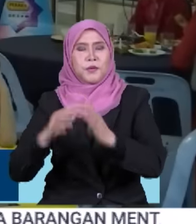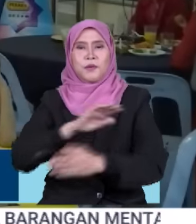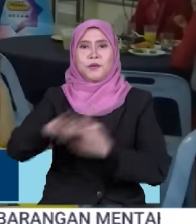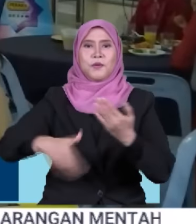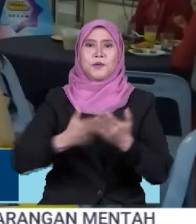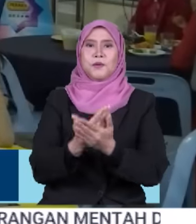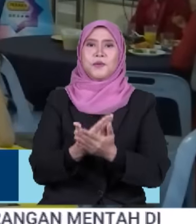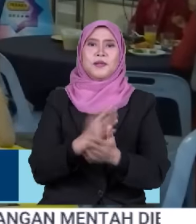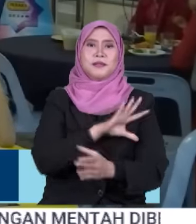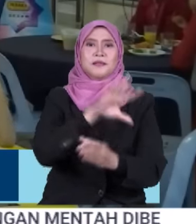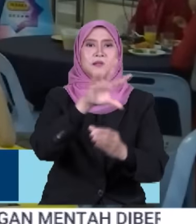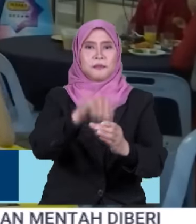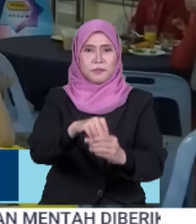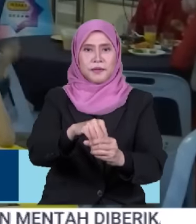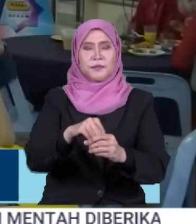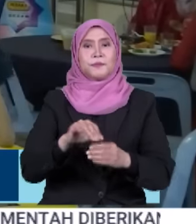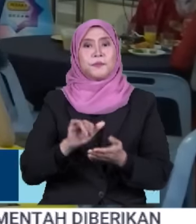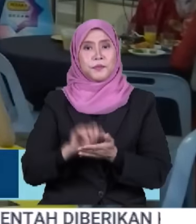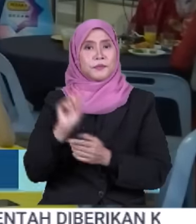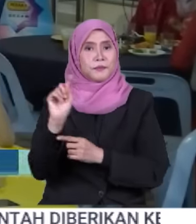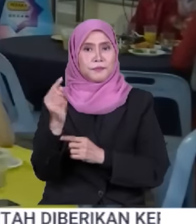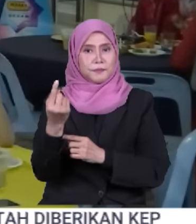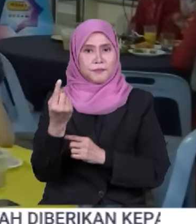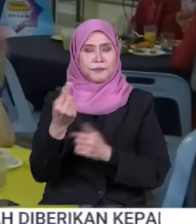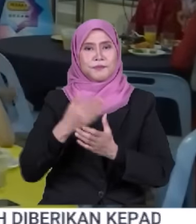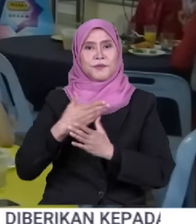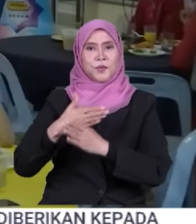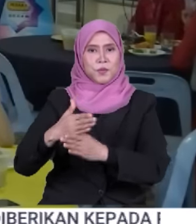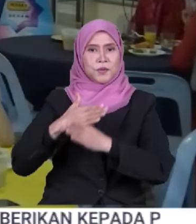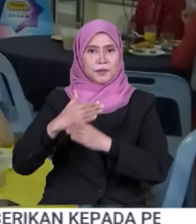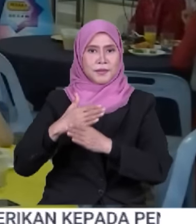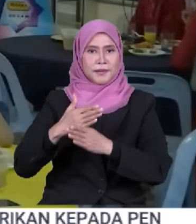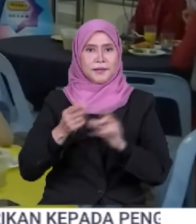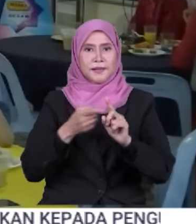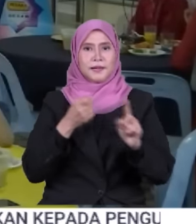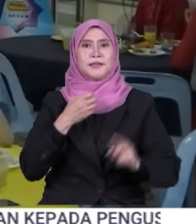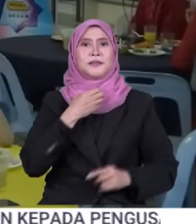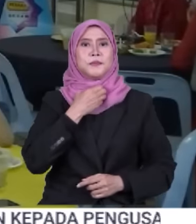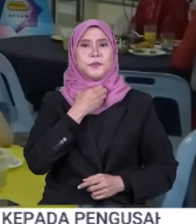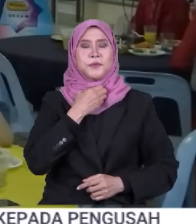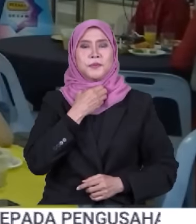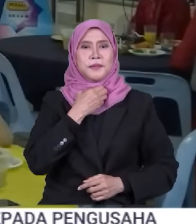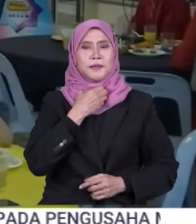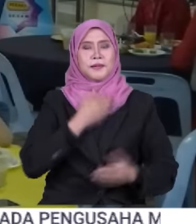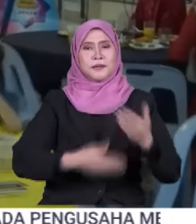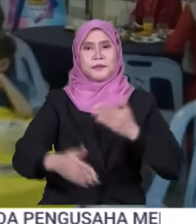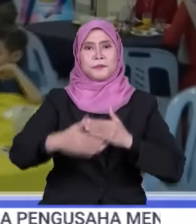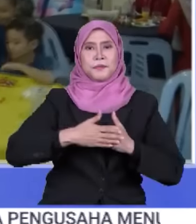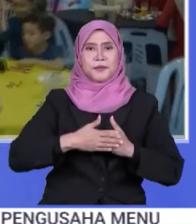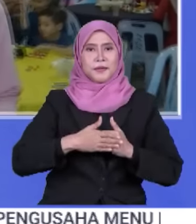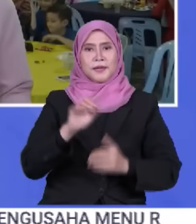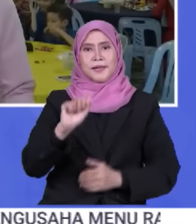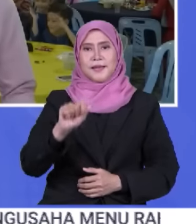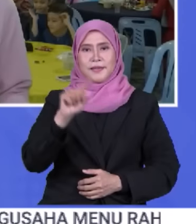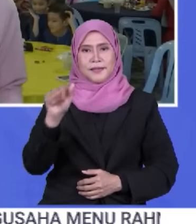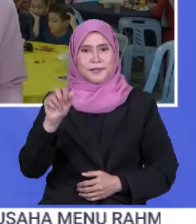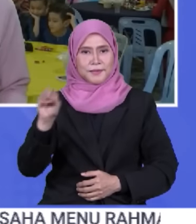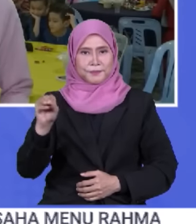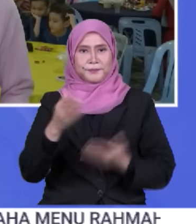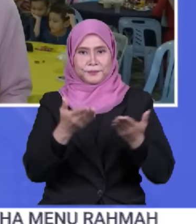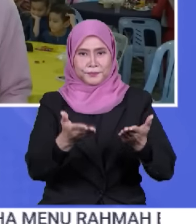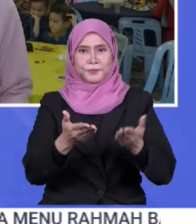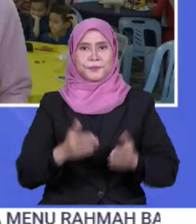semua yang terlibat. Jadi saya kira setakat itu dulu perkongsian kami dari Ipoh Perak. Kita kembali bersama dengan Azam di Angkasa